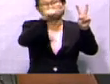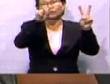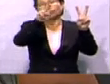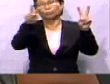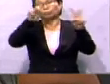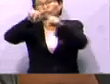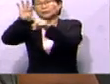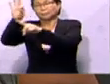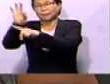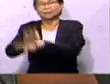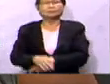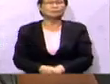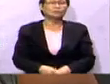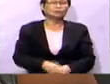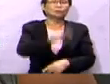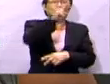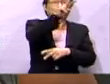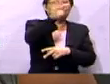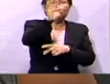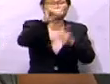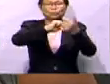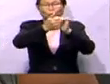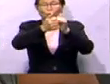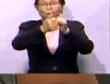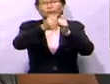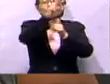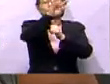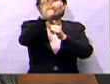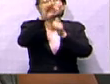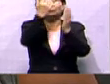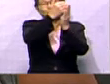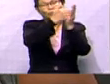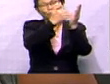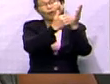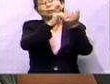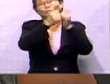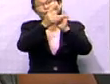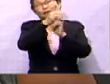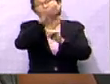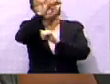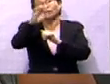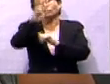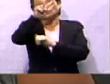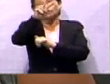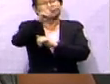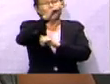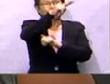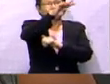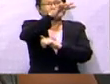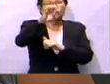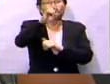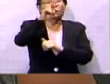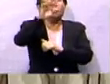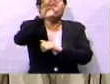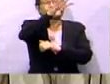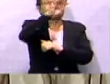September. 29 jenis sukan dan 428 acara dicadangkan.